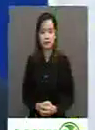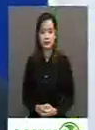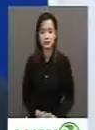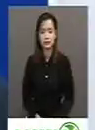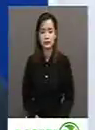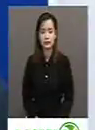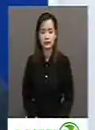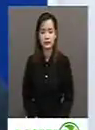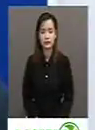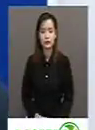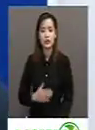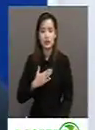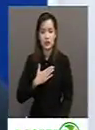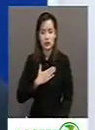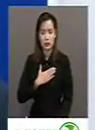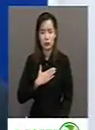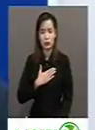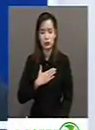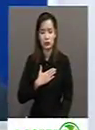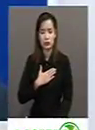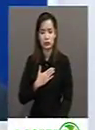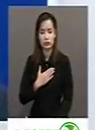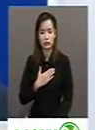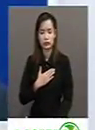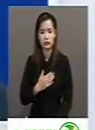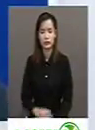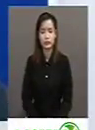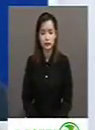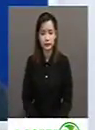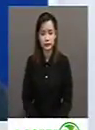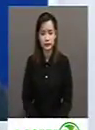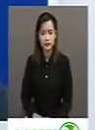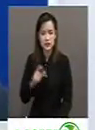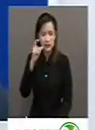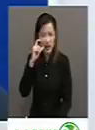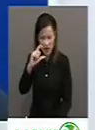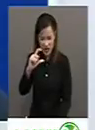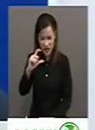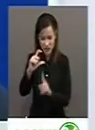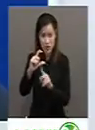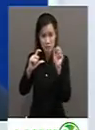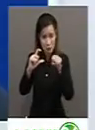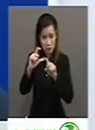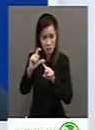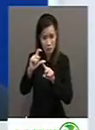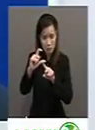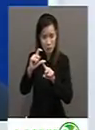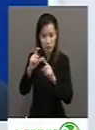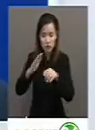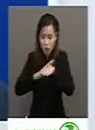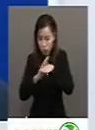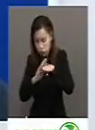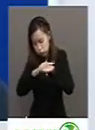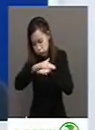อันนี้ว่าเรามาสร้างครั้งนี้รักอันเนี้ยมันหนาเถอะใช่ไหมเราก็มาล้าง